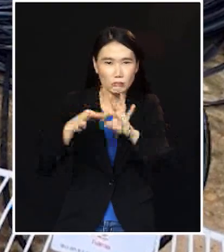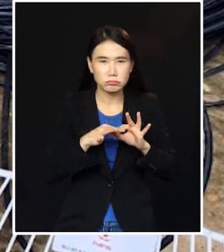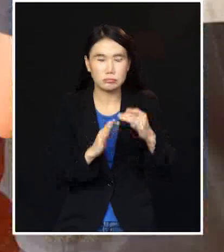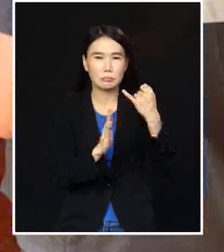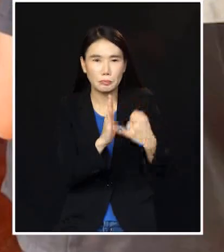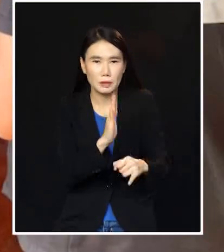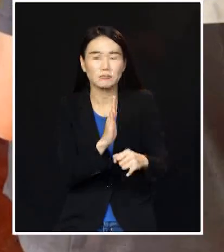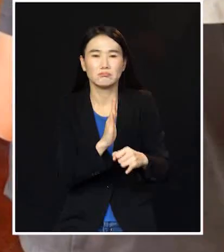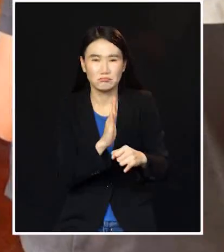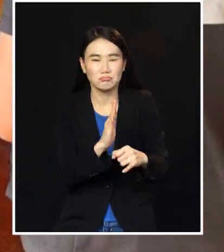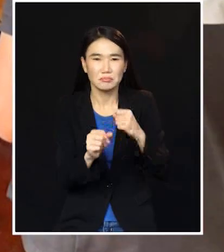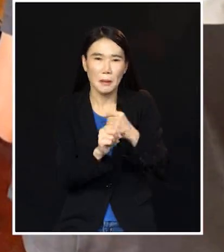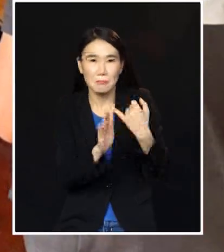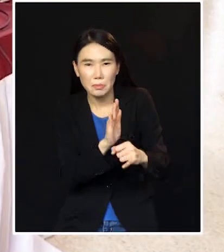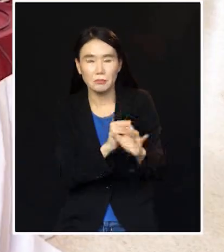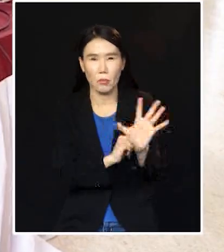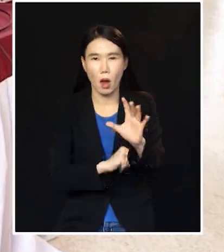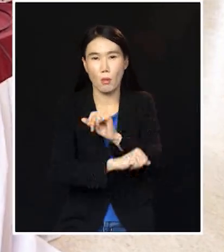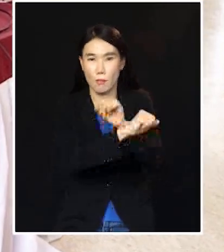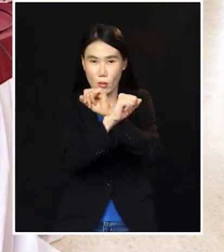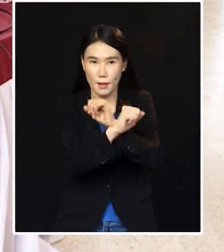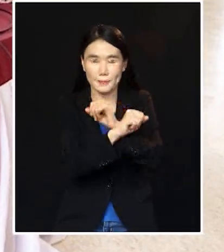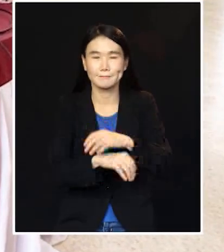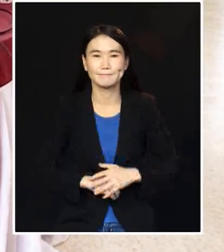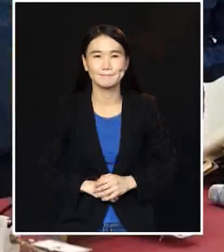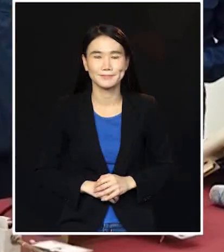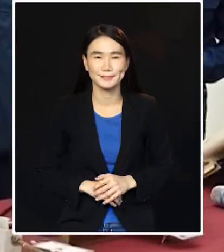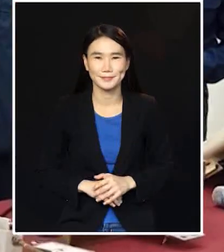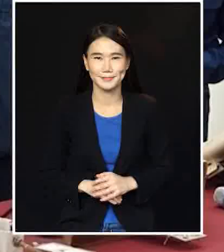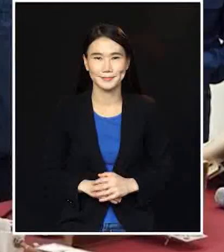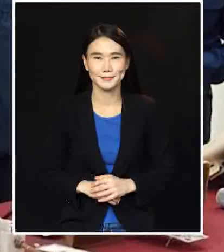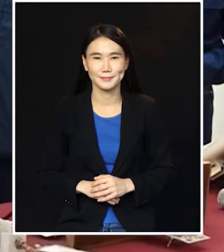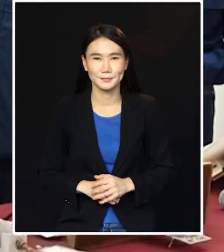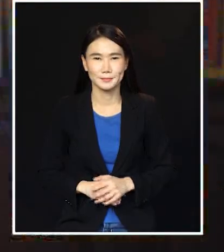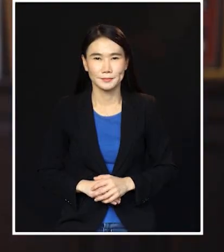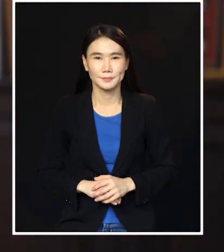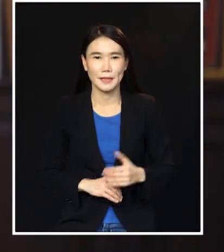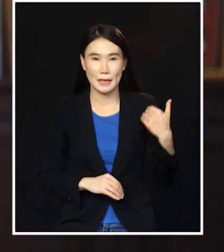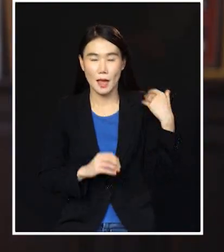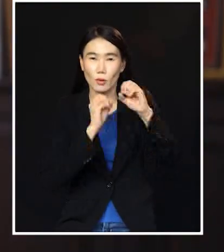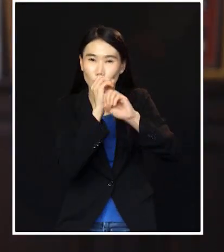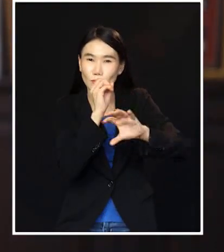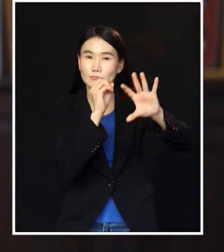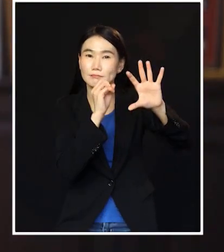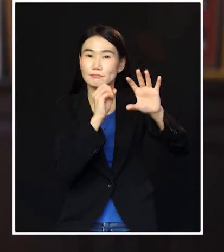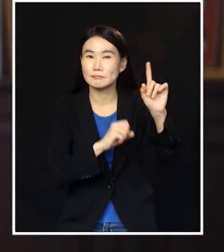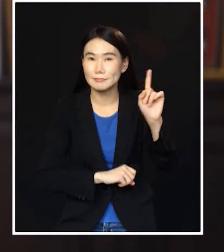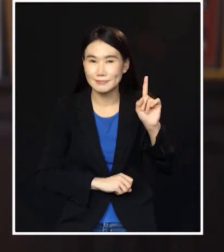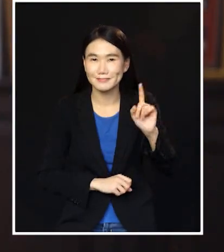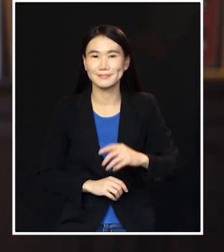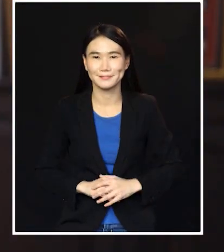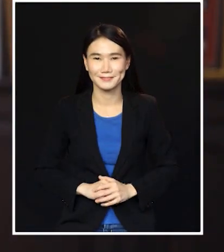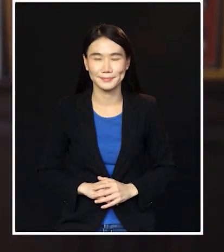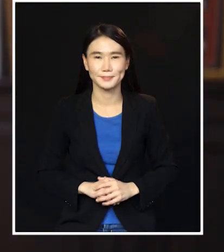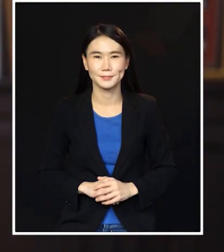รรมใช้เครื่องมือที่ผิดกฎหมายมาก่ออาชญากรรมกับประชาชนและนอกจากนั้นเนี่ยนะครับกส